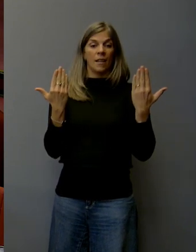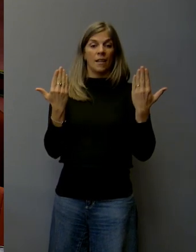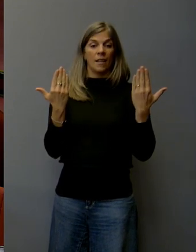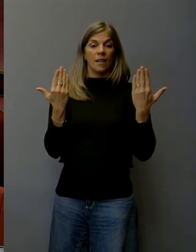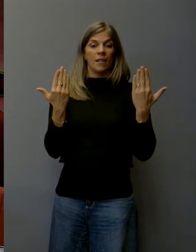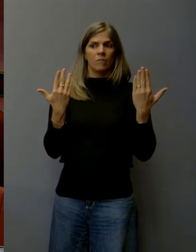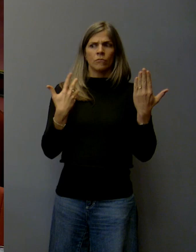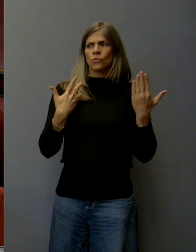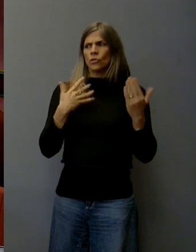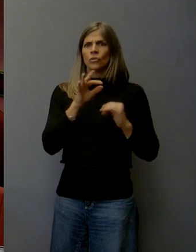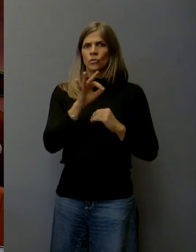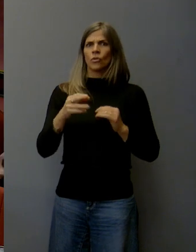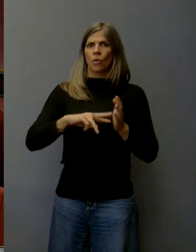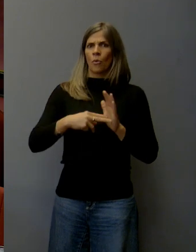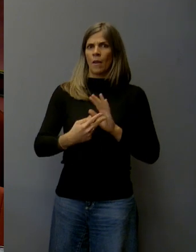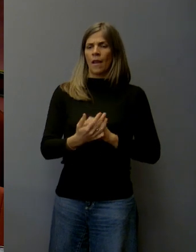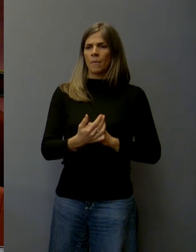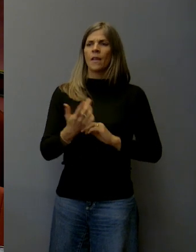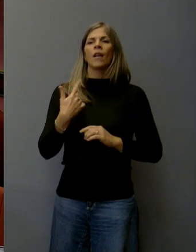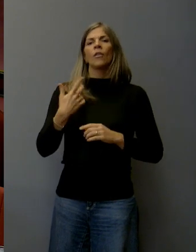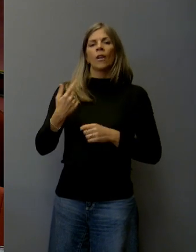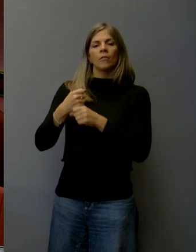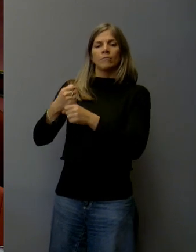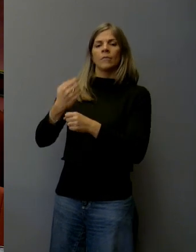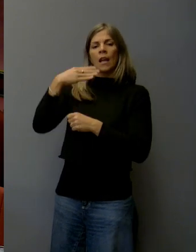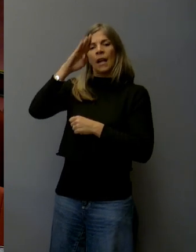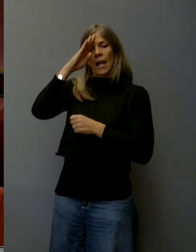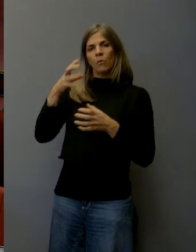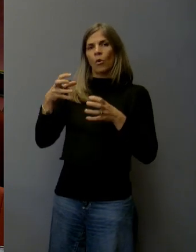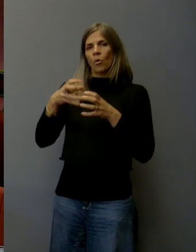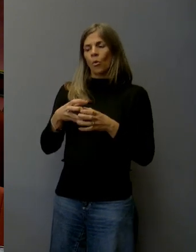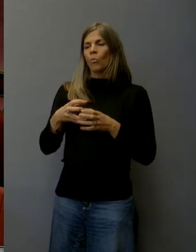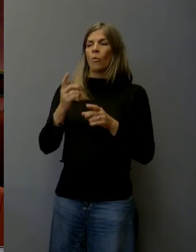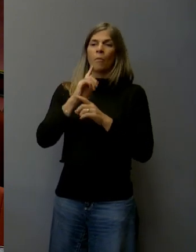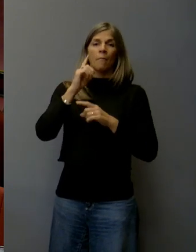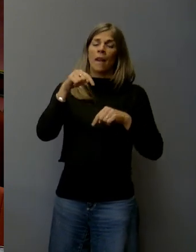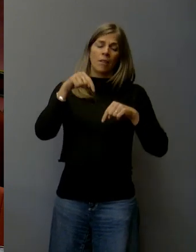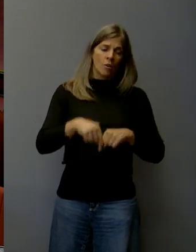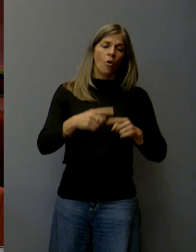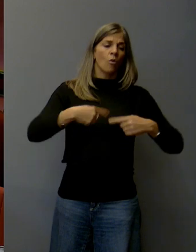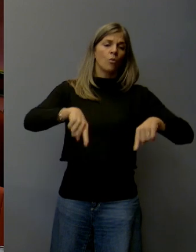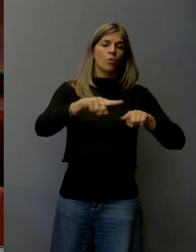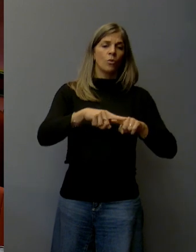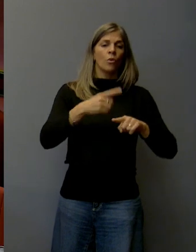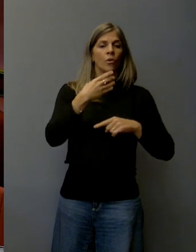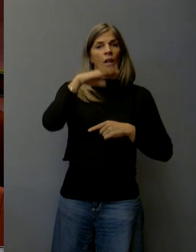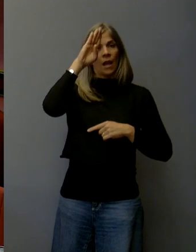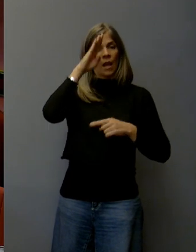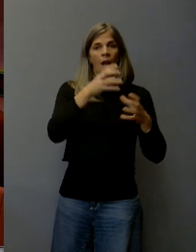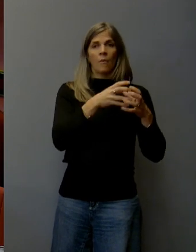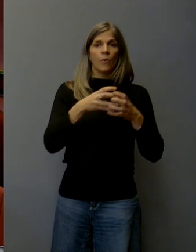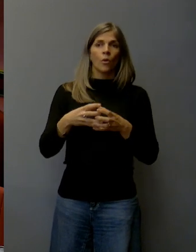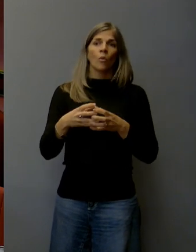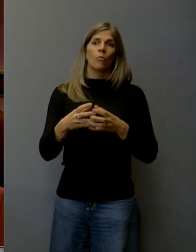dire ci sono dei problemi allora credo affidandoci noi nel nostro capogruppo ognuno ha il proprio capogruppo che sia importante fare il punto della situazione sono le 18:41